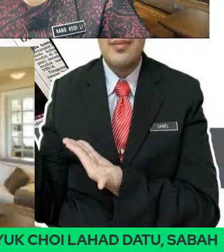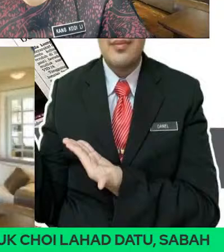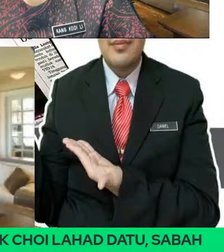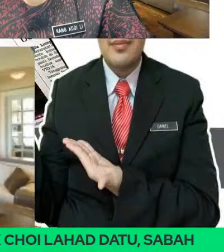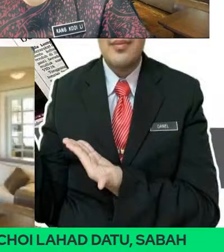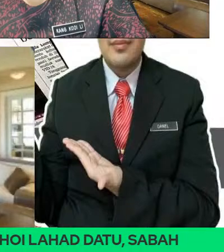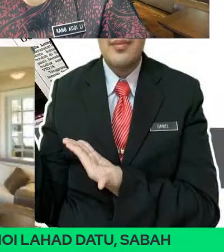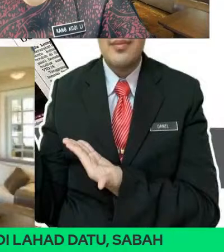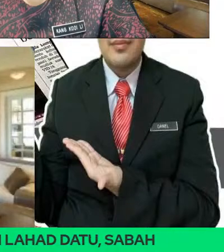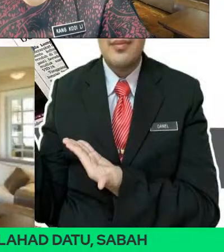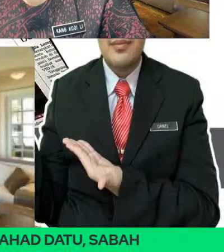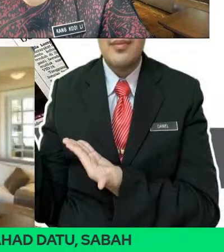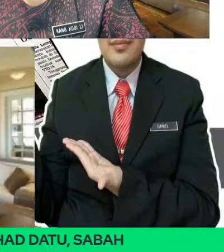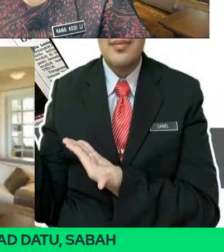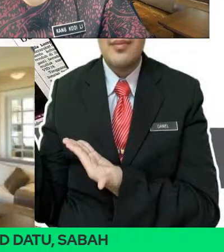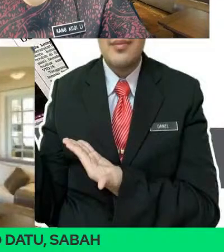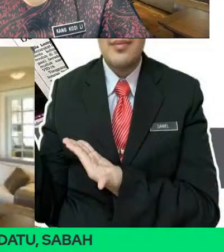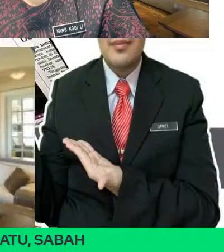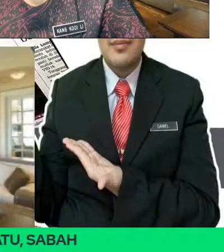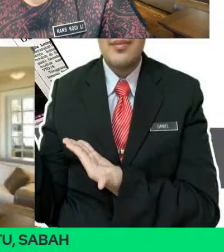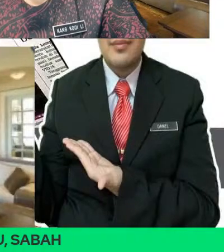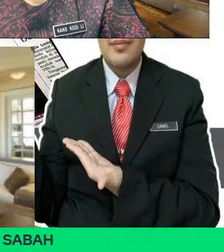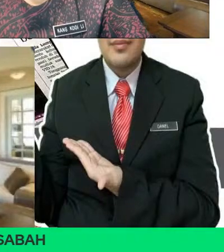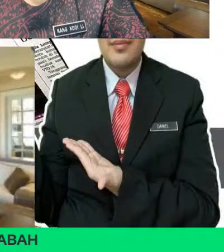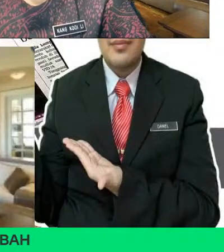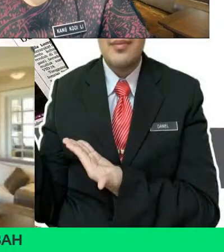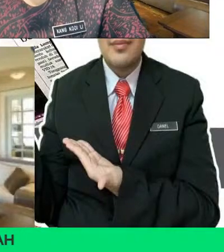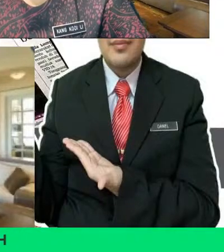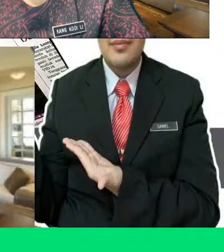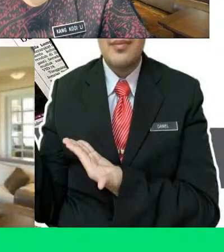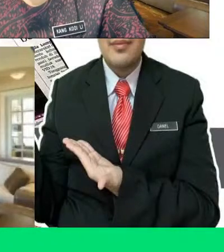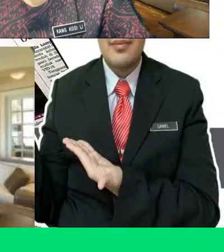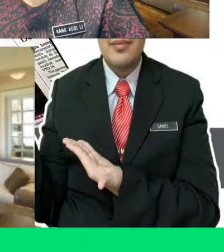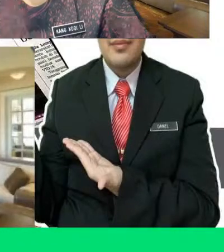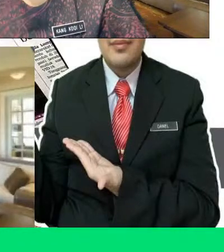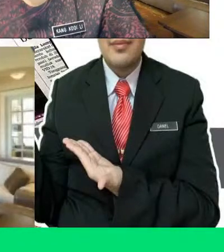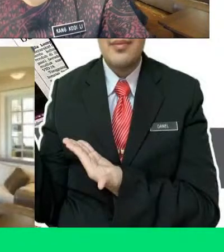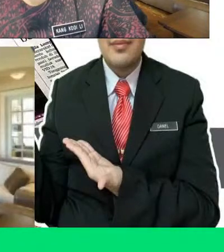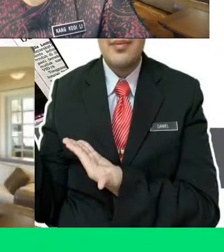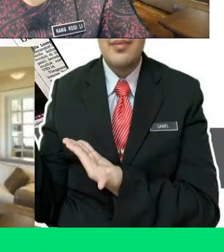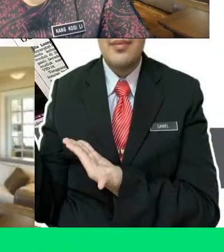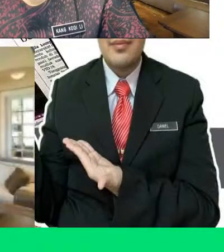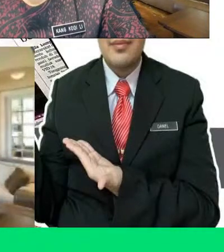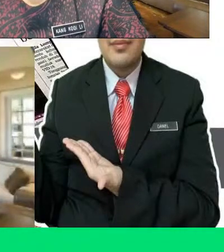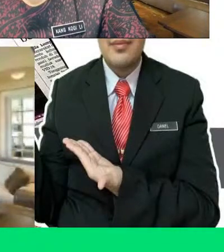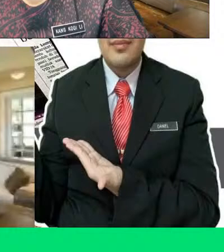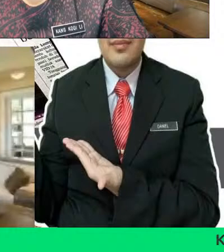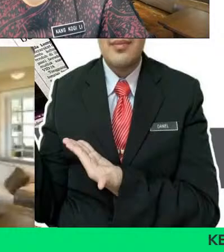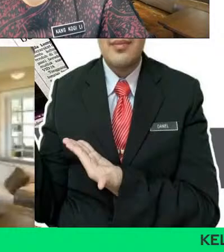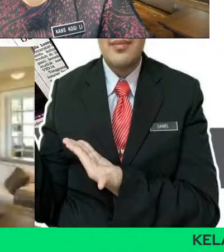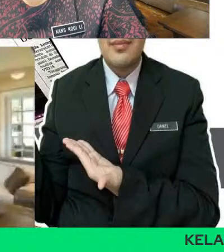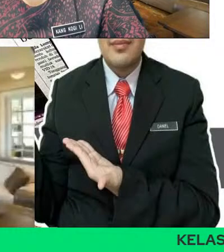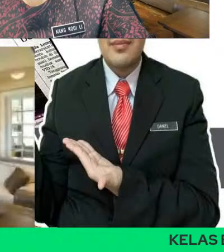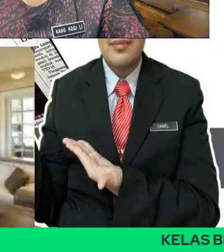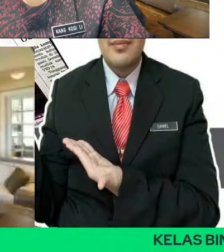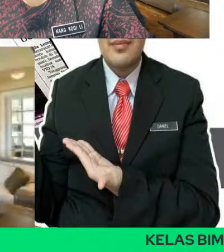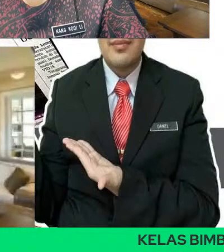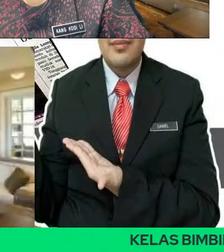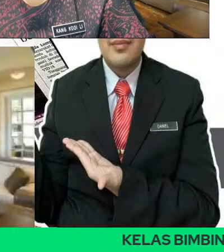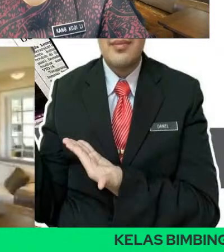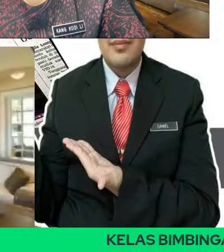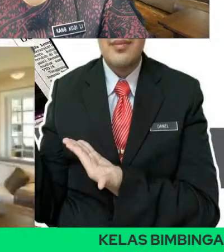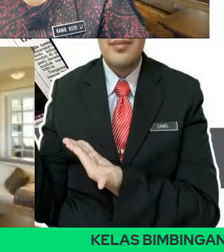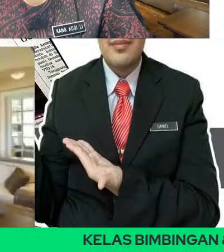taiyin amin amin bersyukur kita sekali lagi dapat bersama-sama dalam kelas doesn't